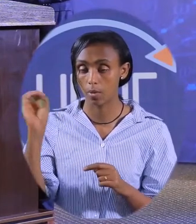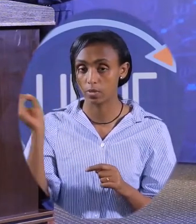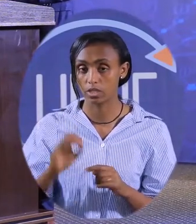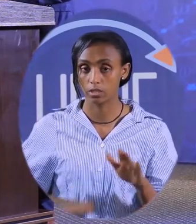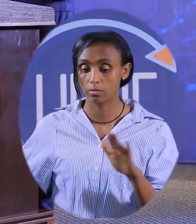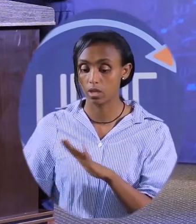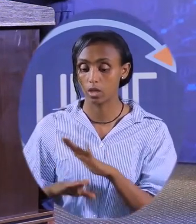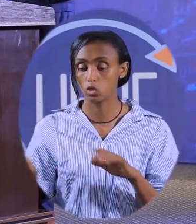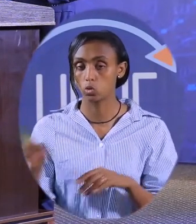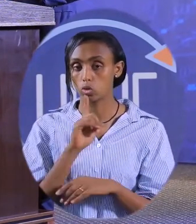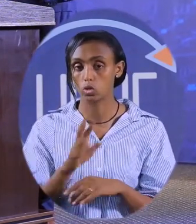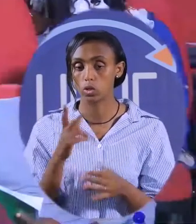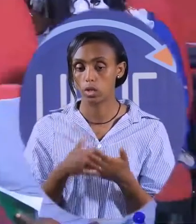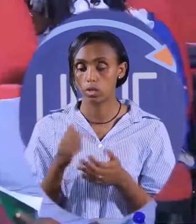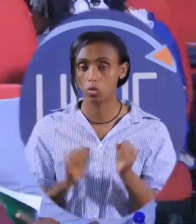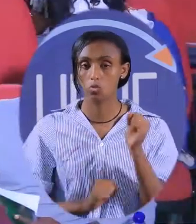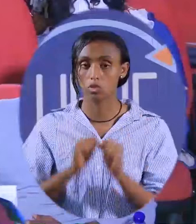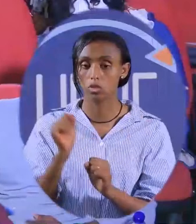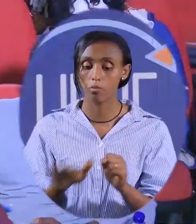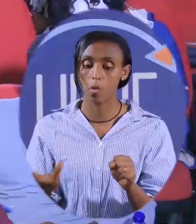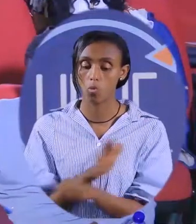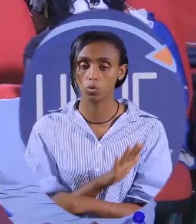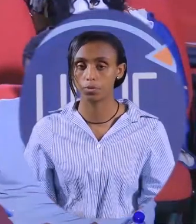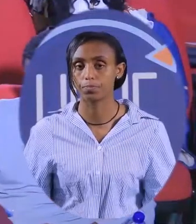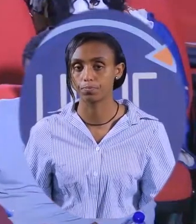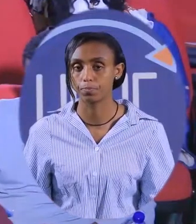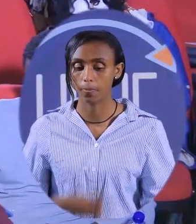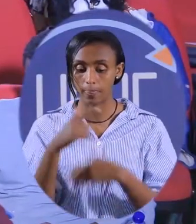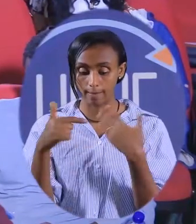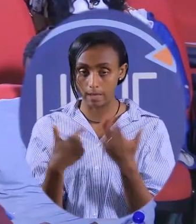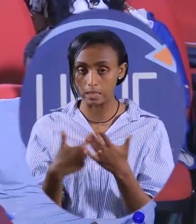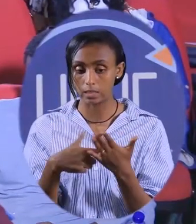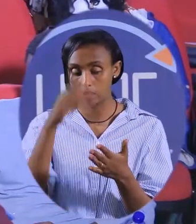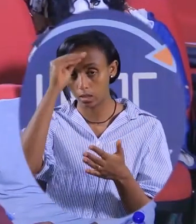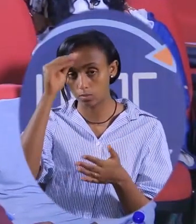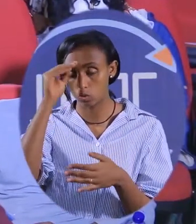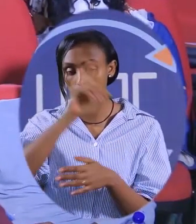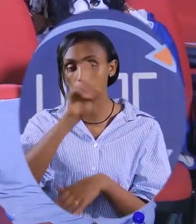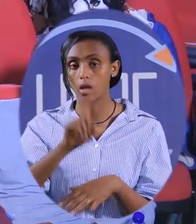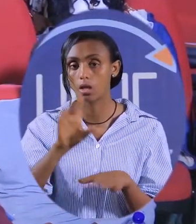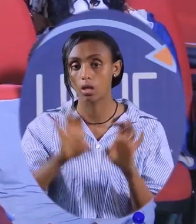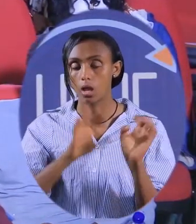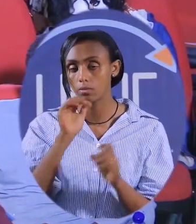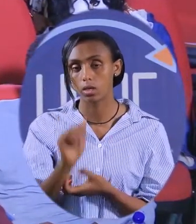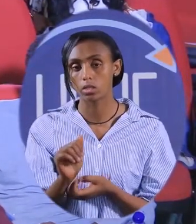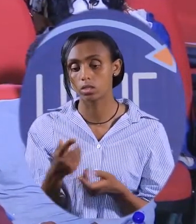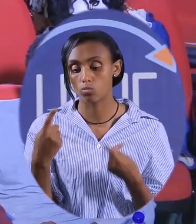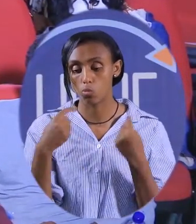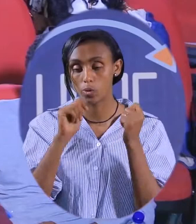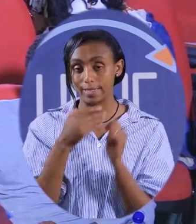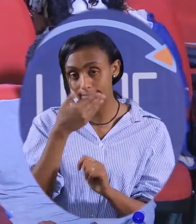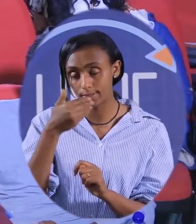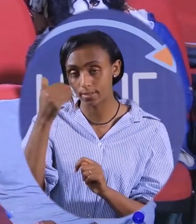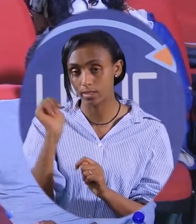በታች የሚሆኑት ናቸው ይሄንን ኮምፒተንሲ የሚያሟሉት። ስለዚህ የትምህርቱ ተጠያቂ ላለማድረግ ከመሞከር